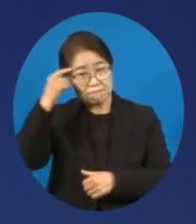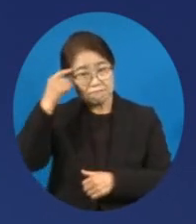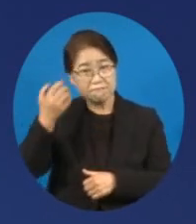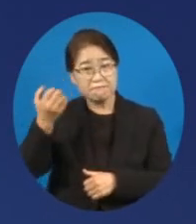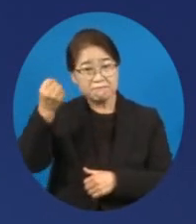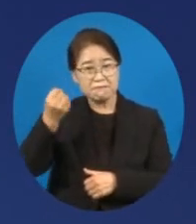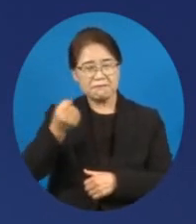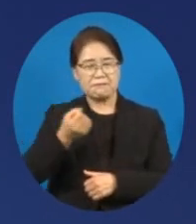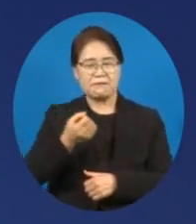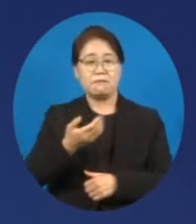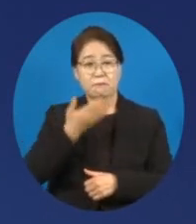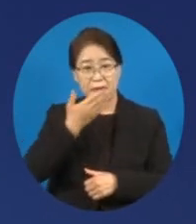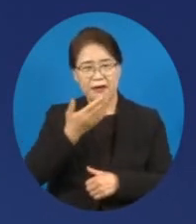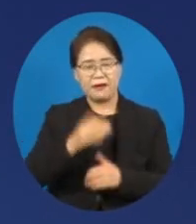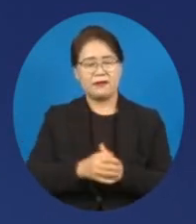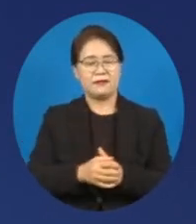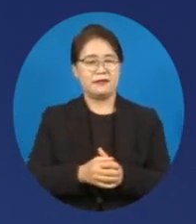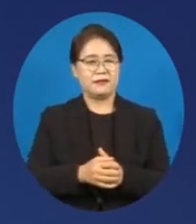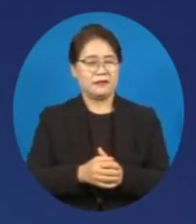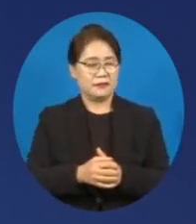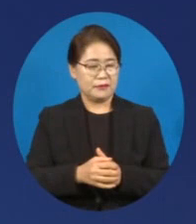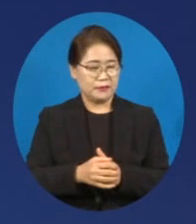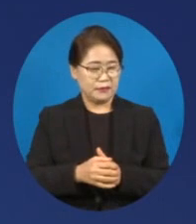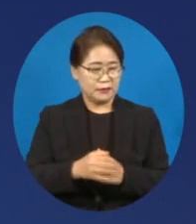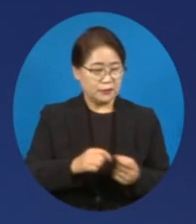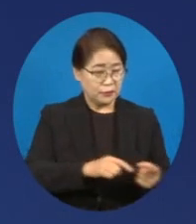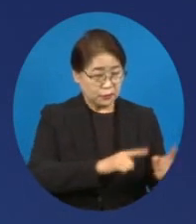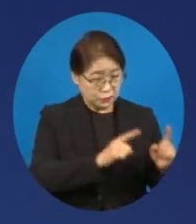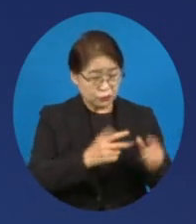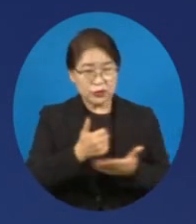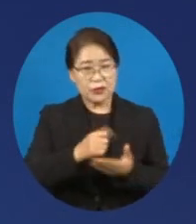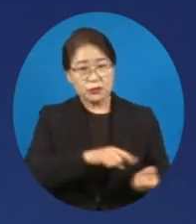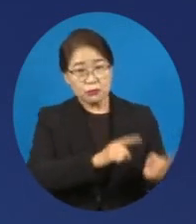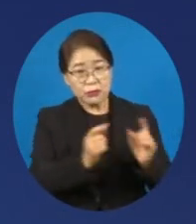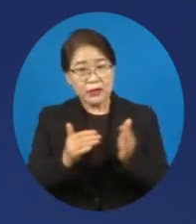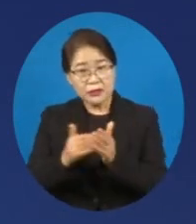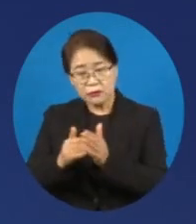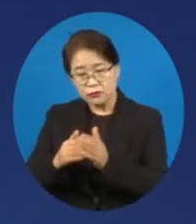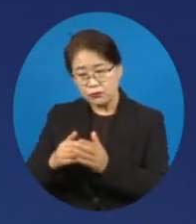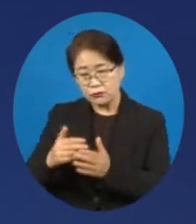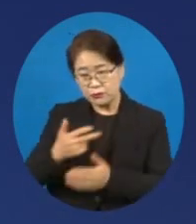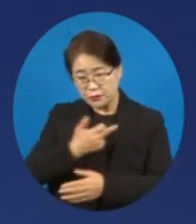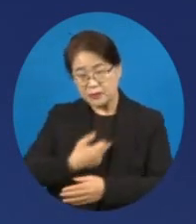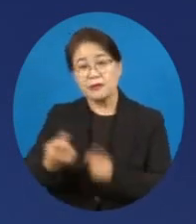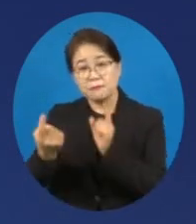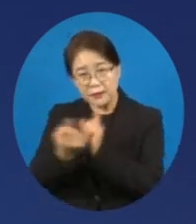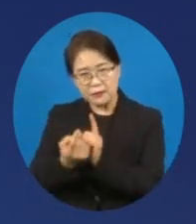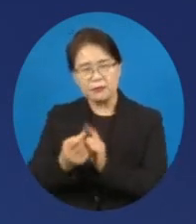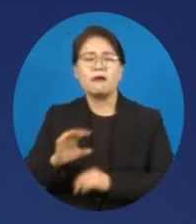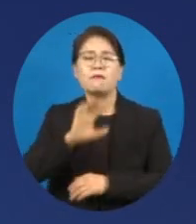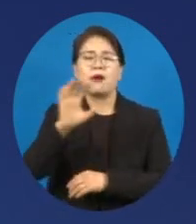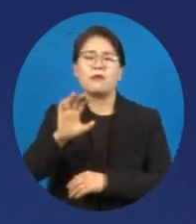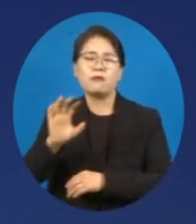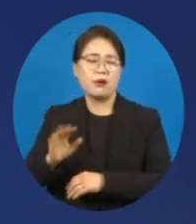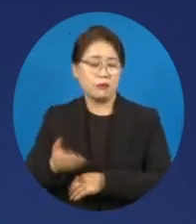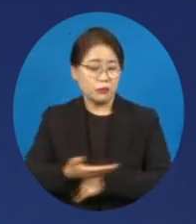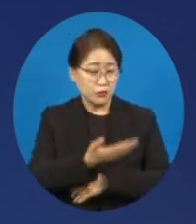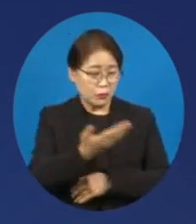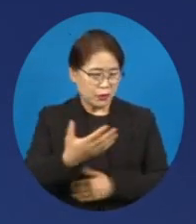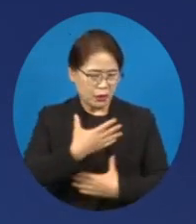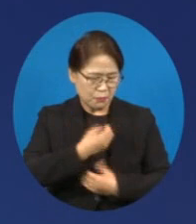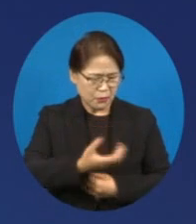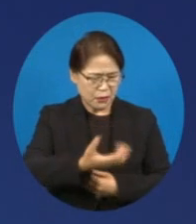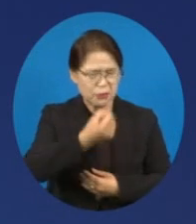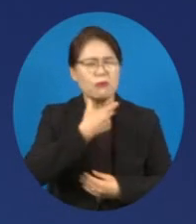있겠지만 부활하신 주님이 제자들을 만났을 때에 두 번이나 반복해서 너희에게 평강이